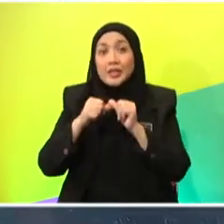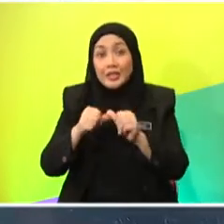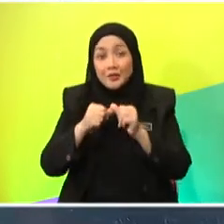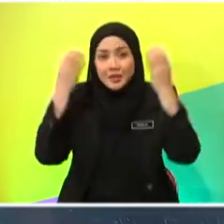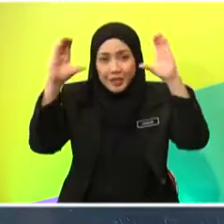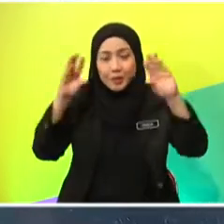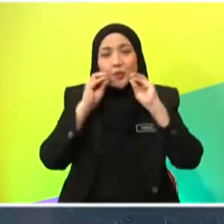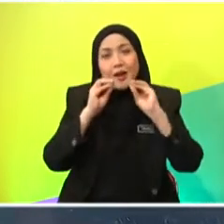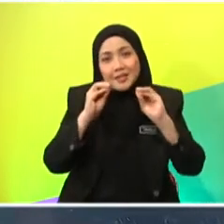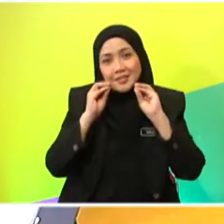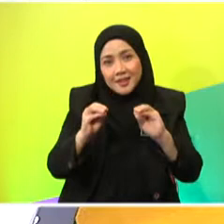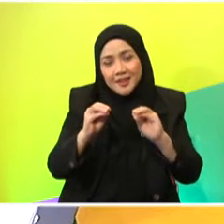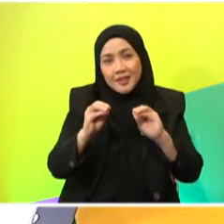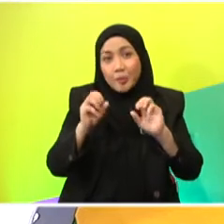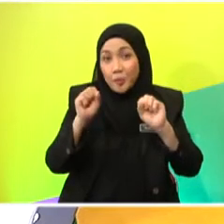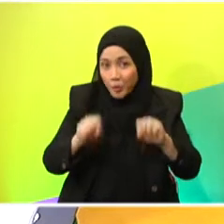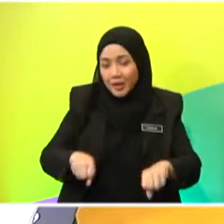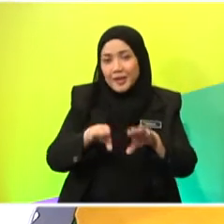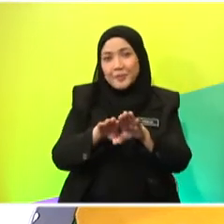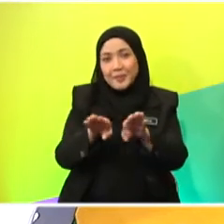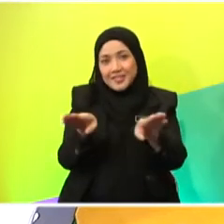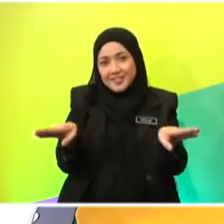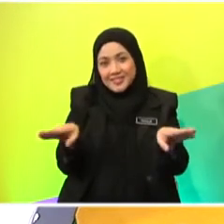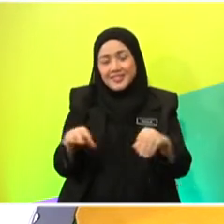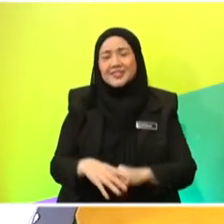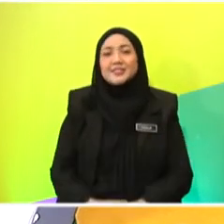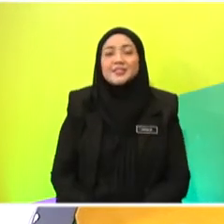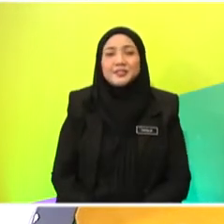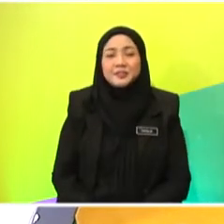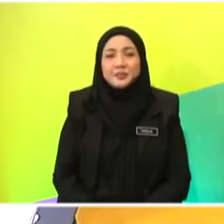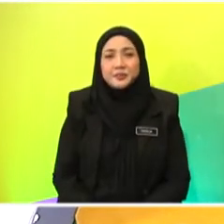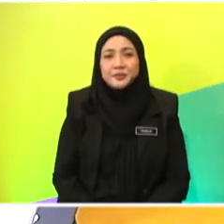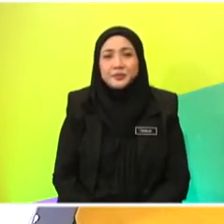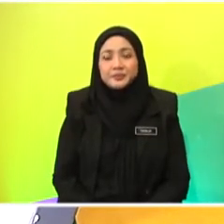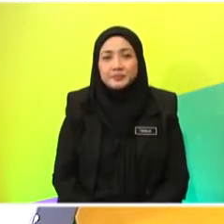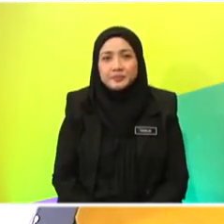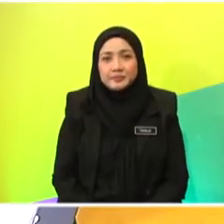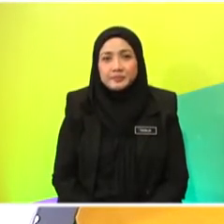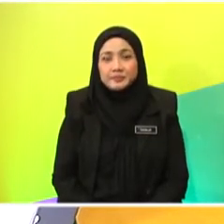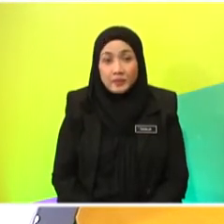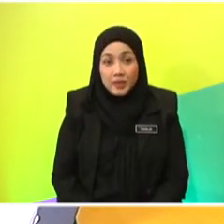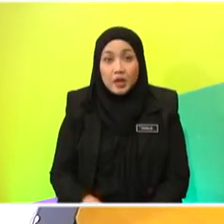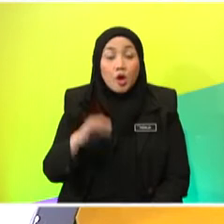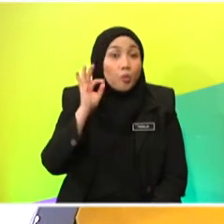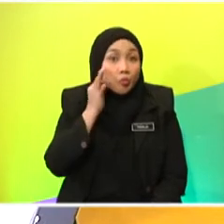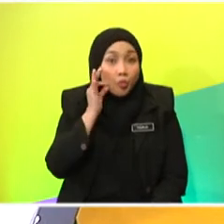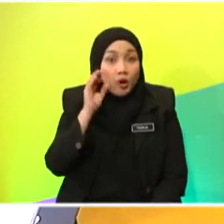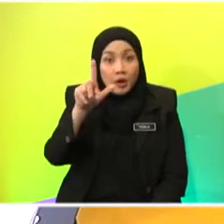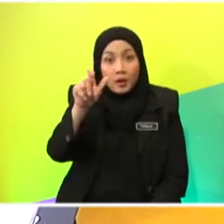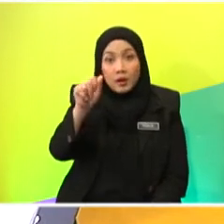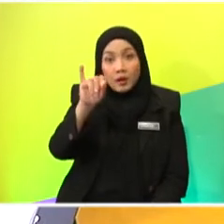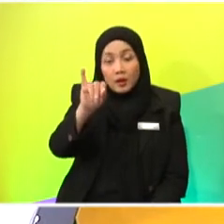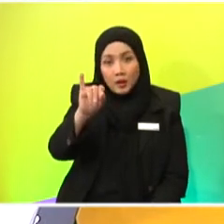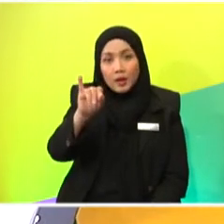boleh besok kalau dekat sini setting buah lain lebih banyak daripada